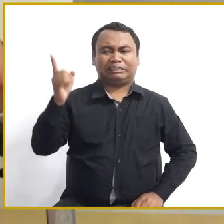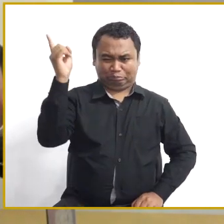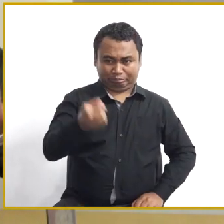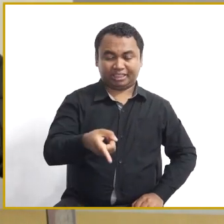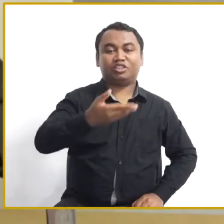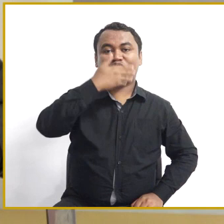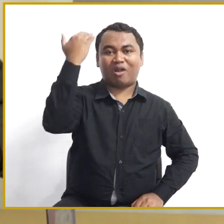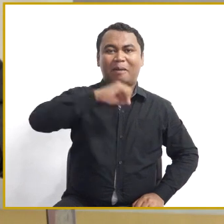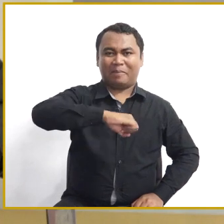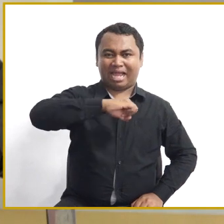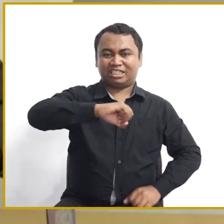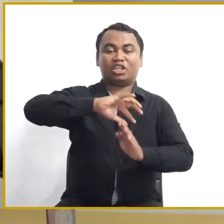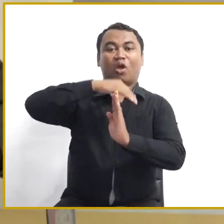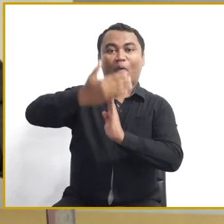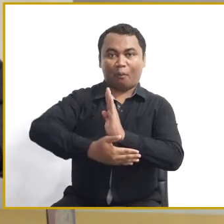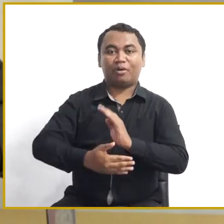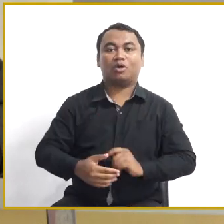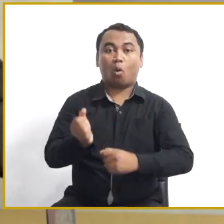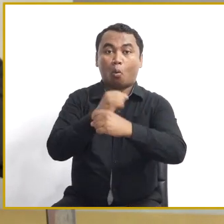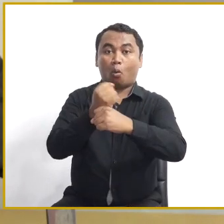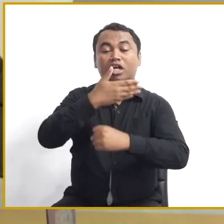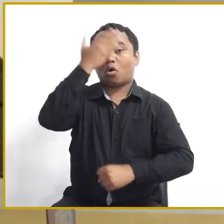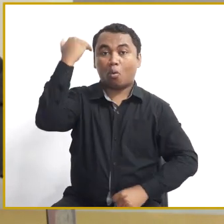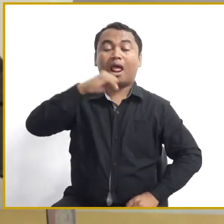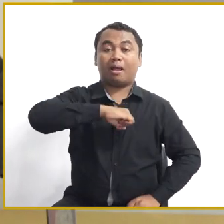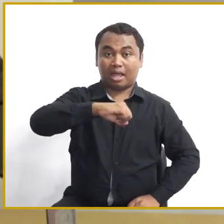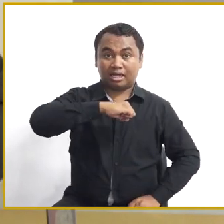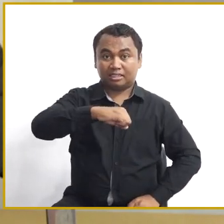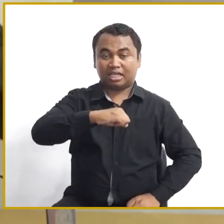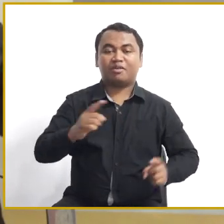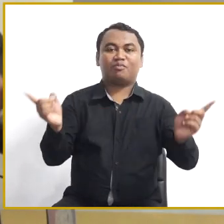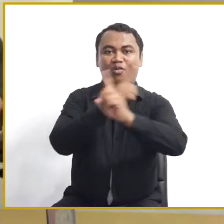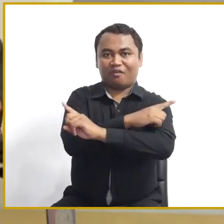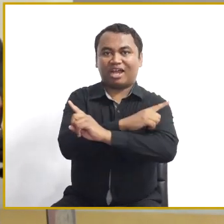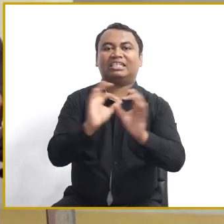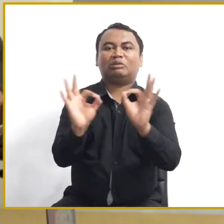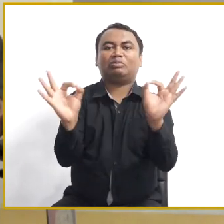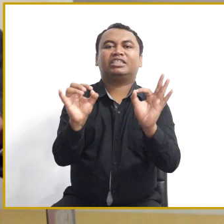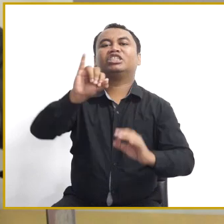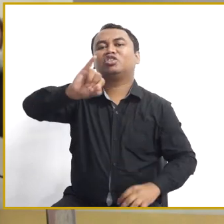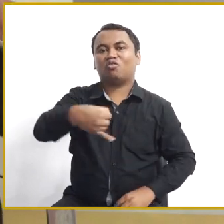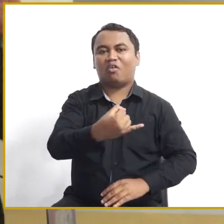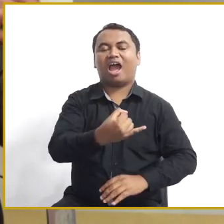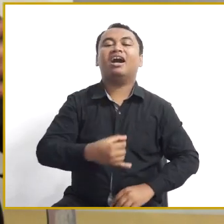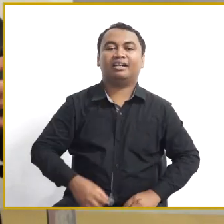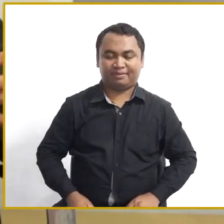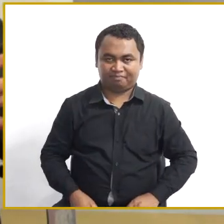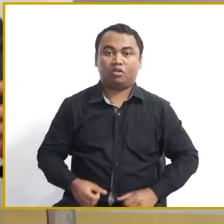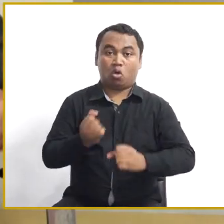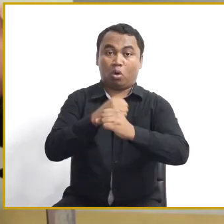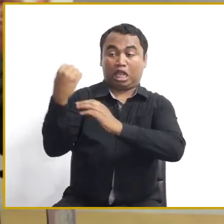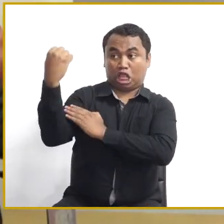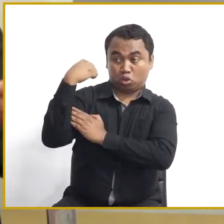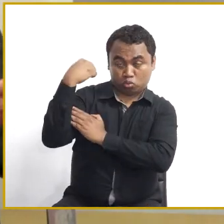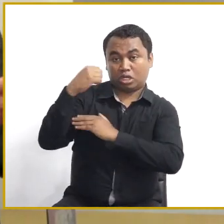be deaibe aloha ny tsy fandriam-pahalemana ny tsy fananana azy, satria ny tanora sy ny sehatry ny tanora